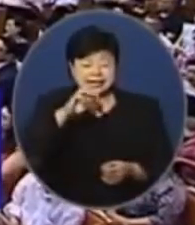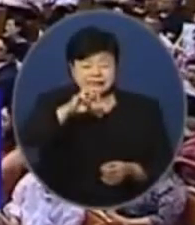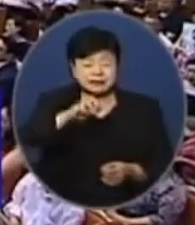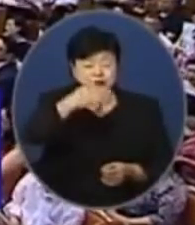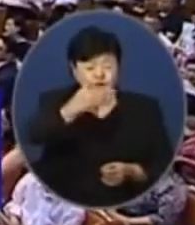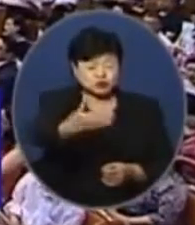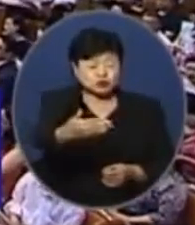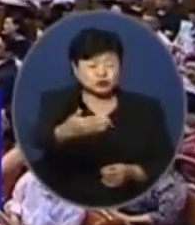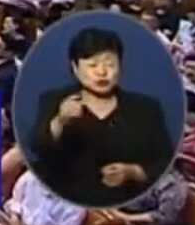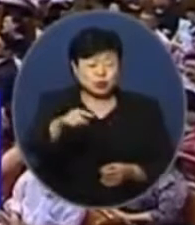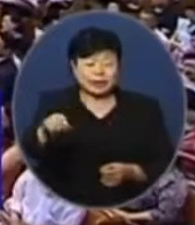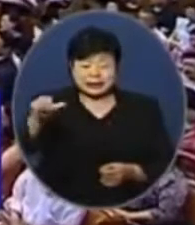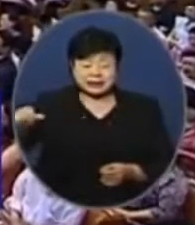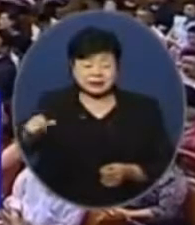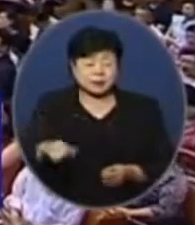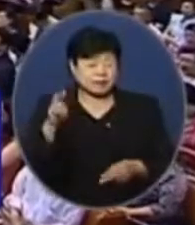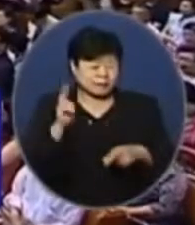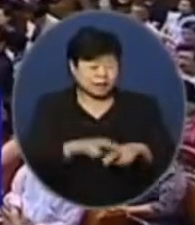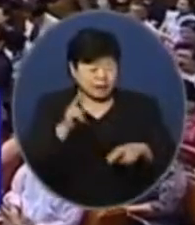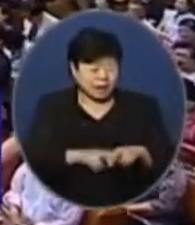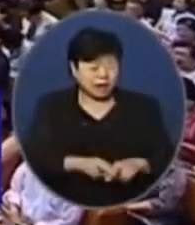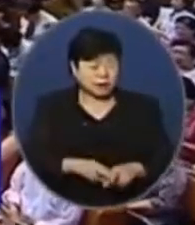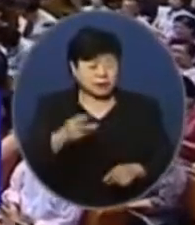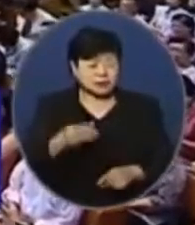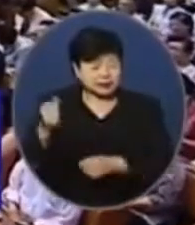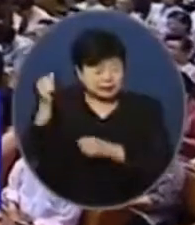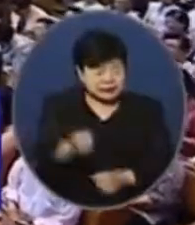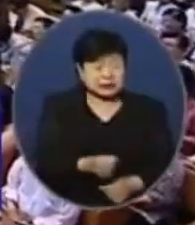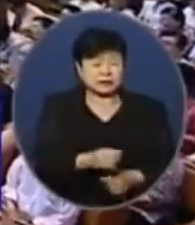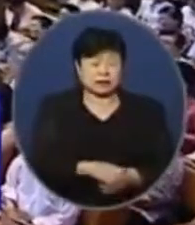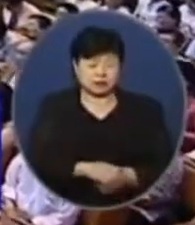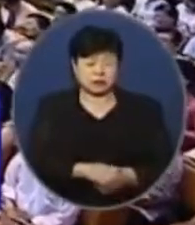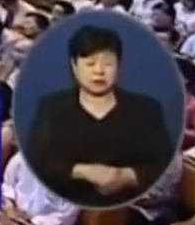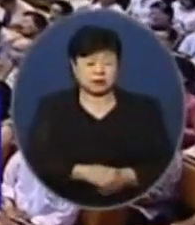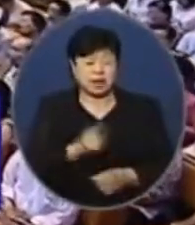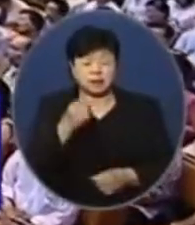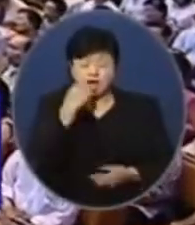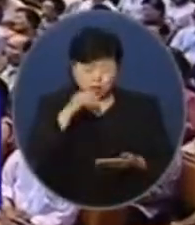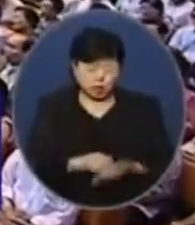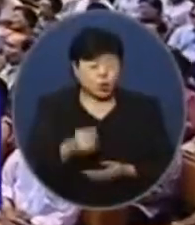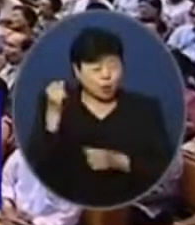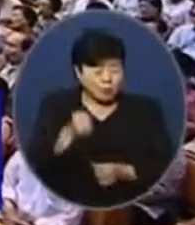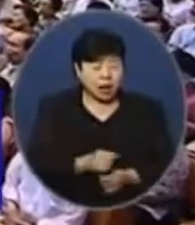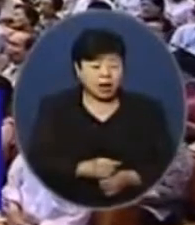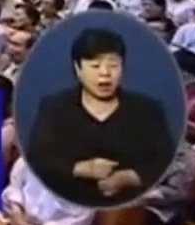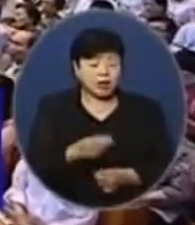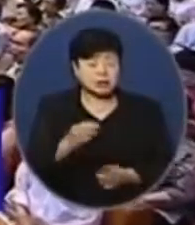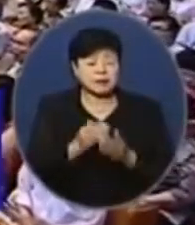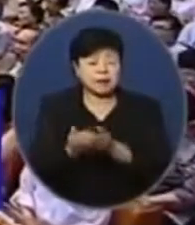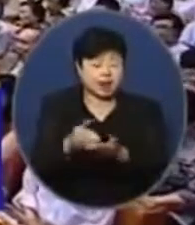감안매를 다섯 번 맞았으며 세 번 태장으로 맞고, 몽둥이로 맞은 겁니다, 한 번 돌로 맞고 세 번